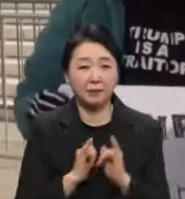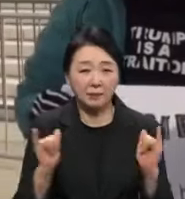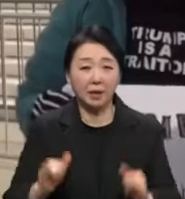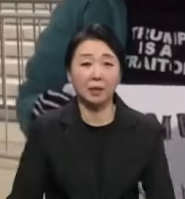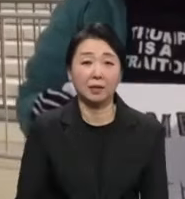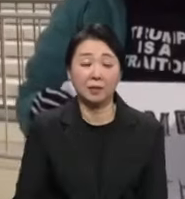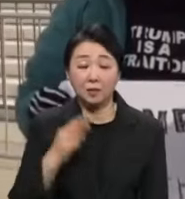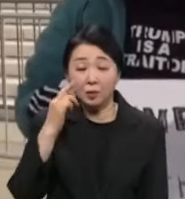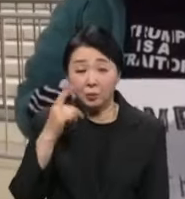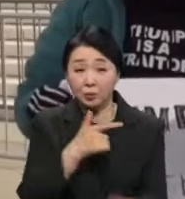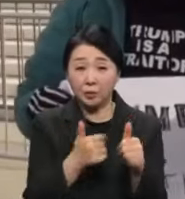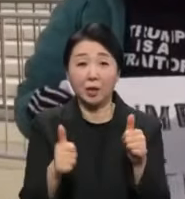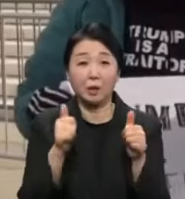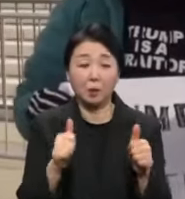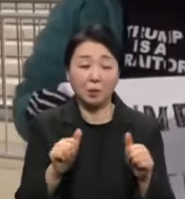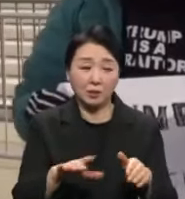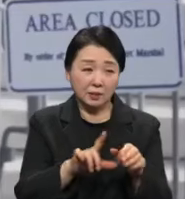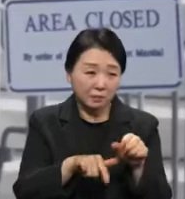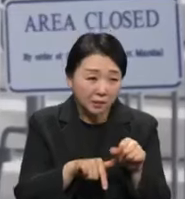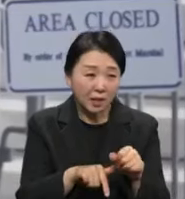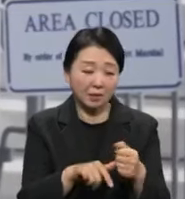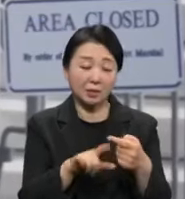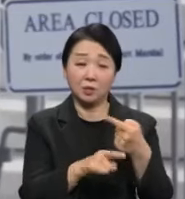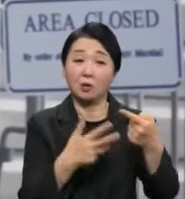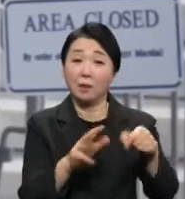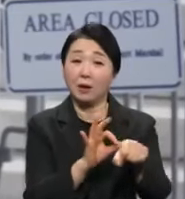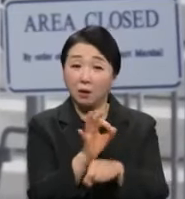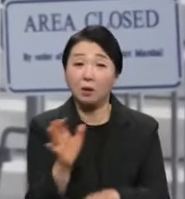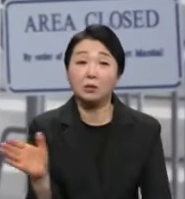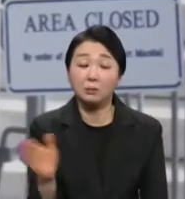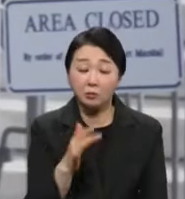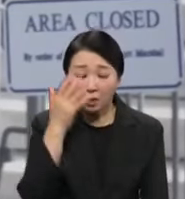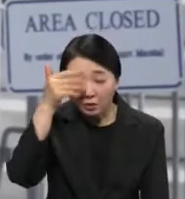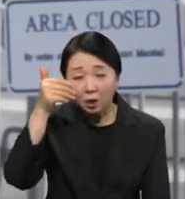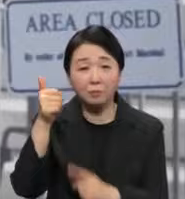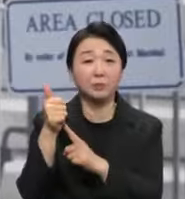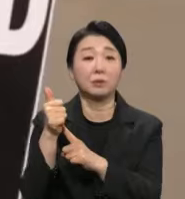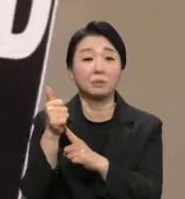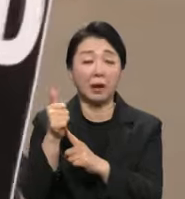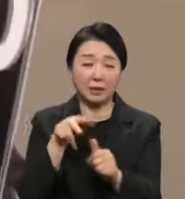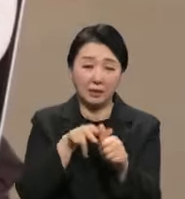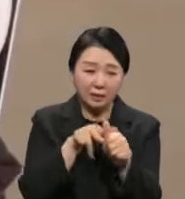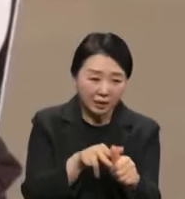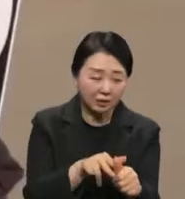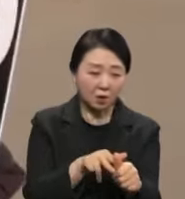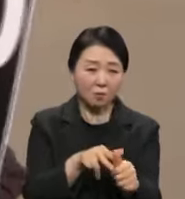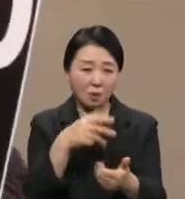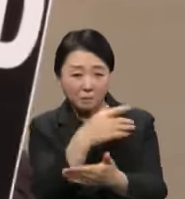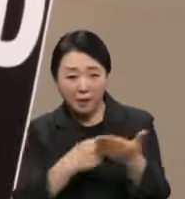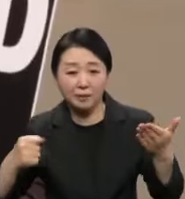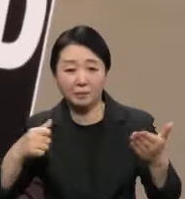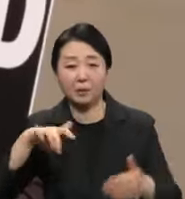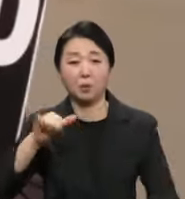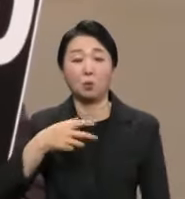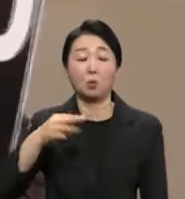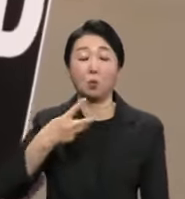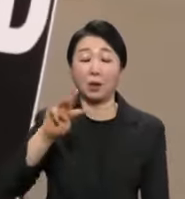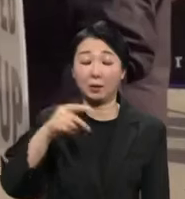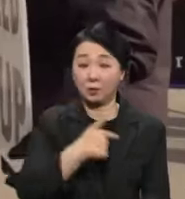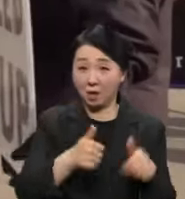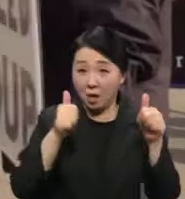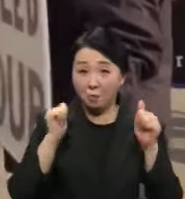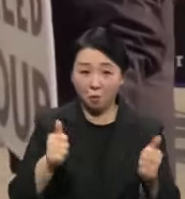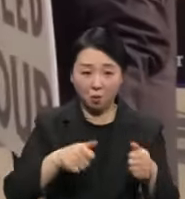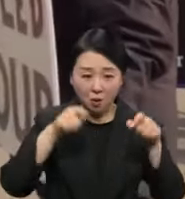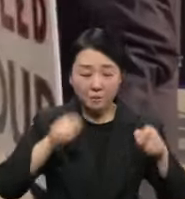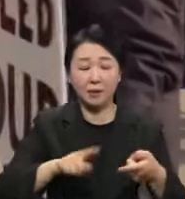미 연방 대법원은 현지 시간 8일 오전 10시부터 트럼프 전 대통령의 대선 후보 자격을 박탈한 콜로라도주 대법원 판결에 대한